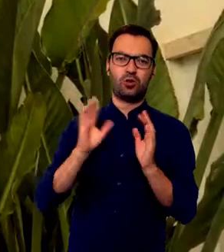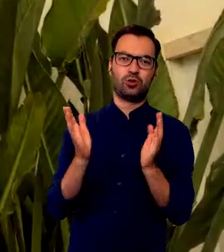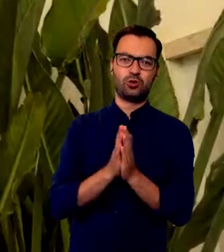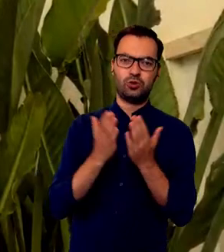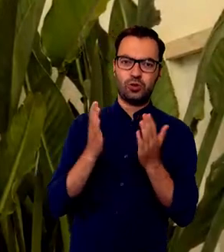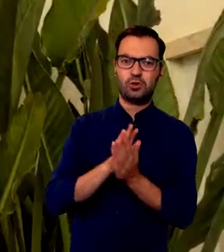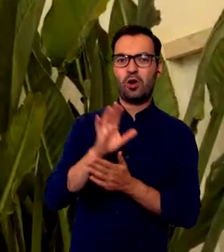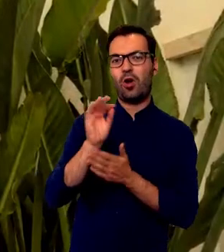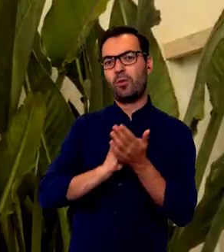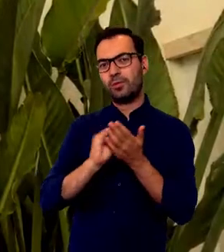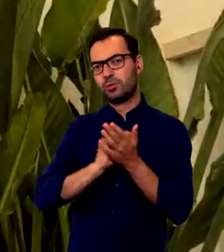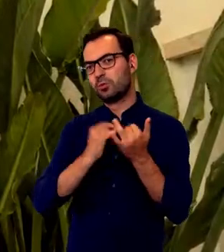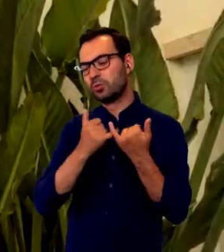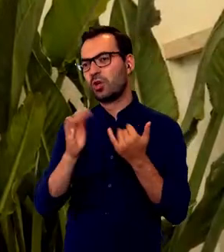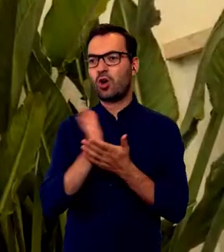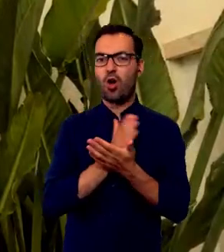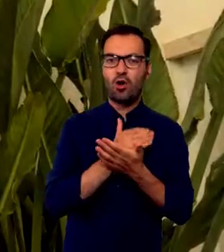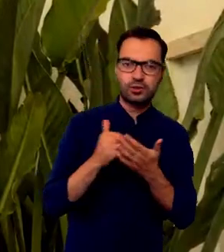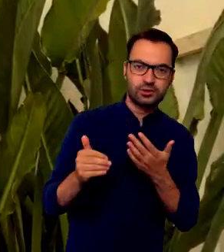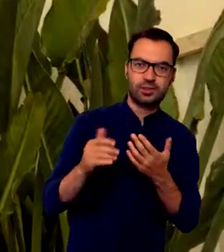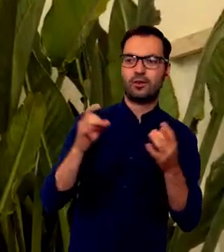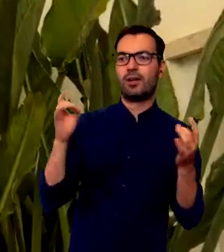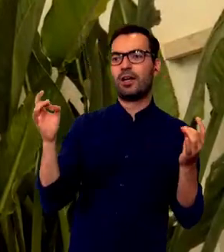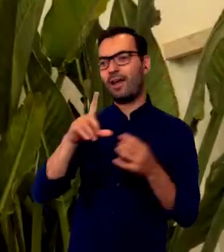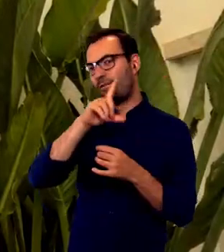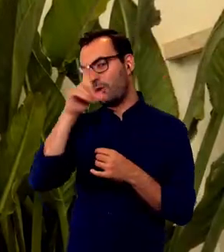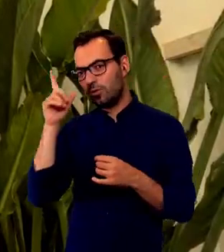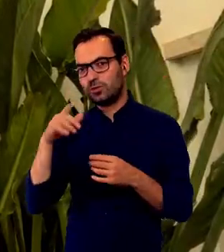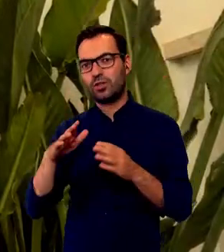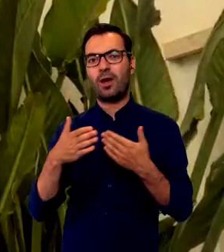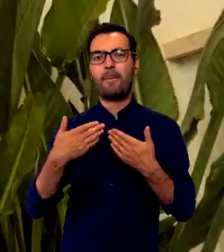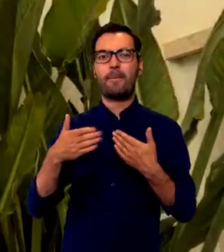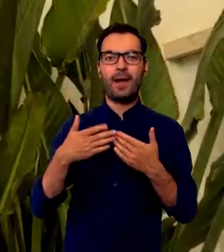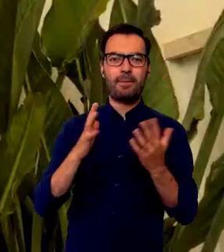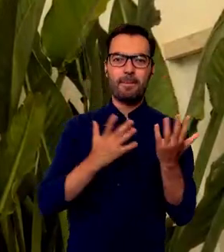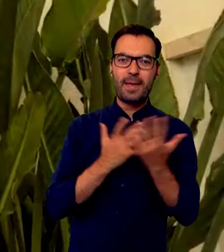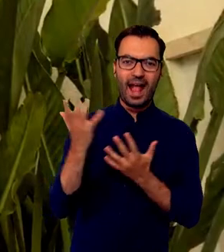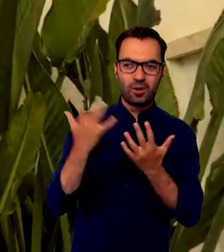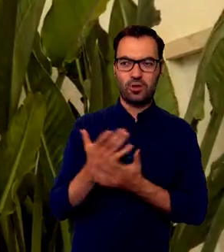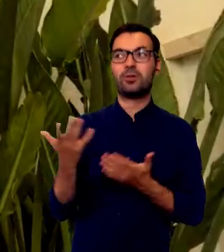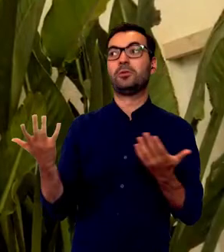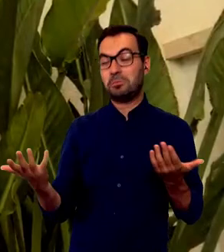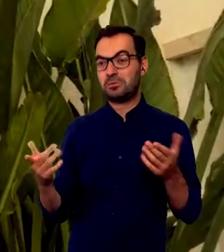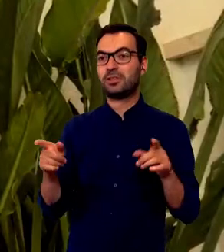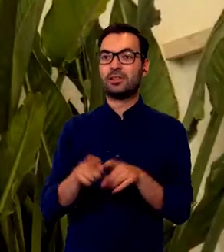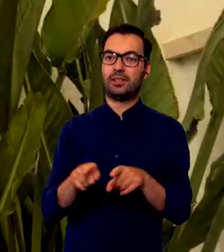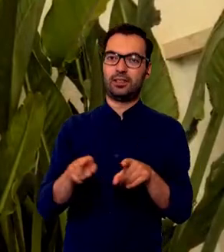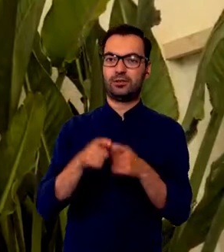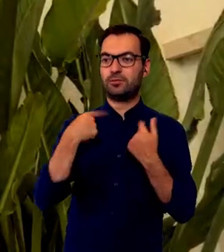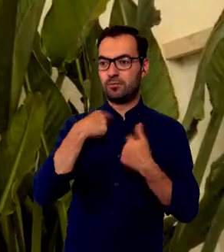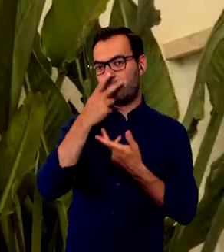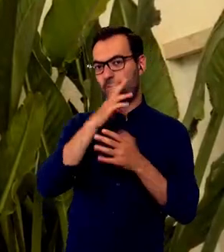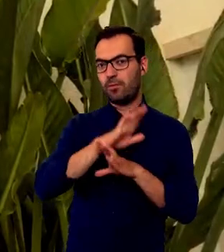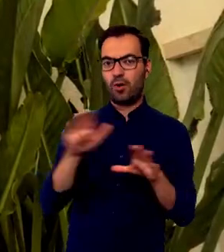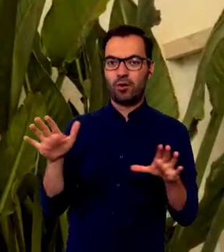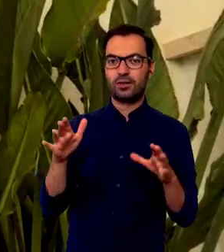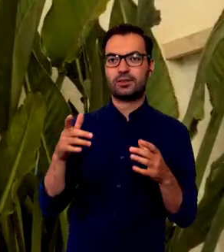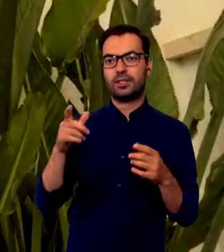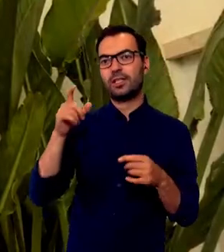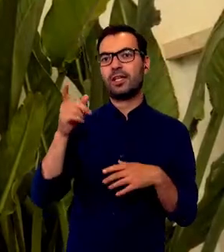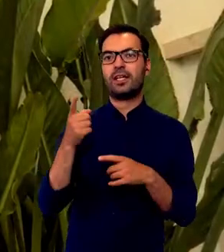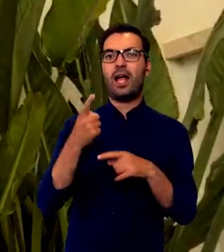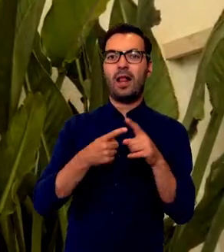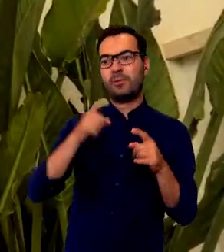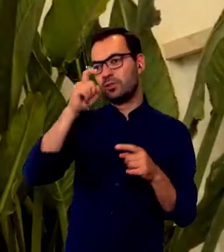książkach, opisuję różne rozdziały, Gra w ludzi, Furtka do piekła, to jest też pokazuje tam te rozdziały złe